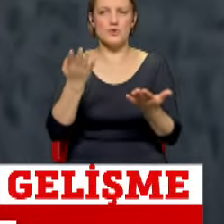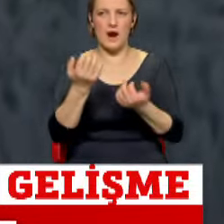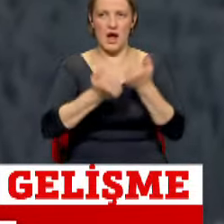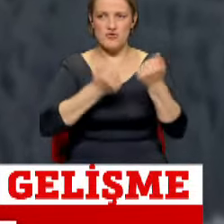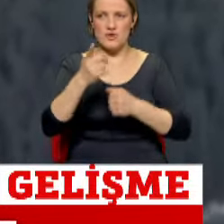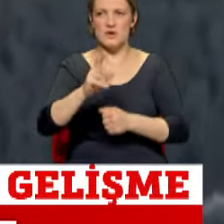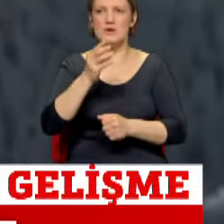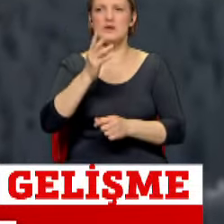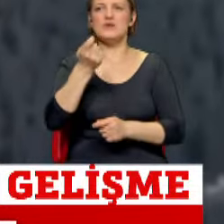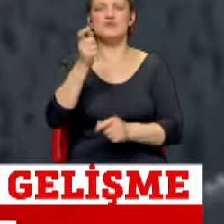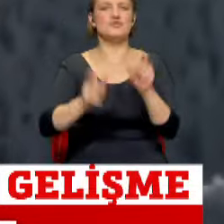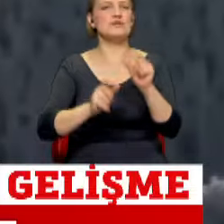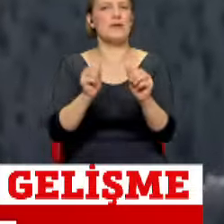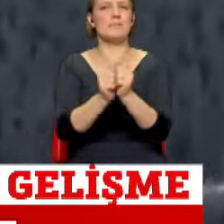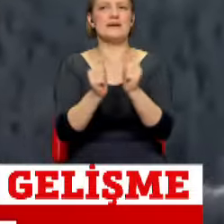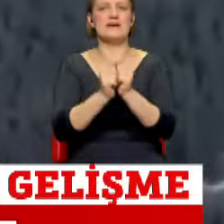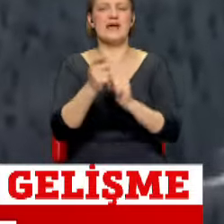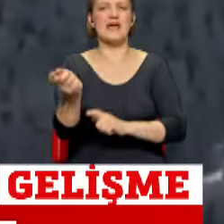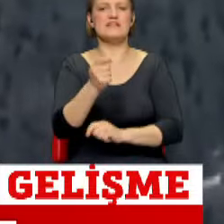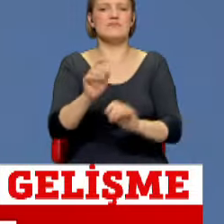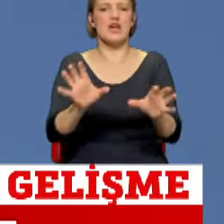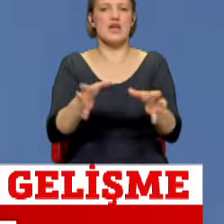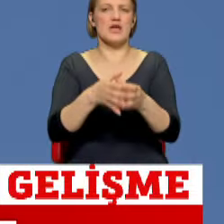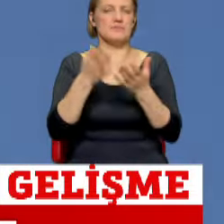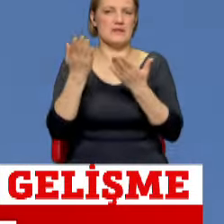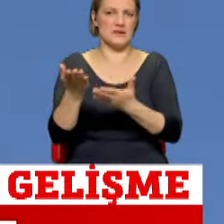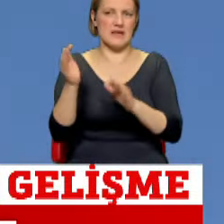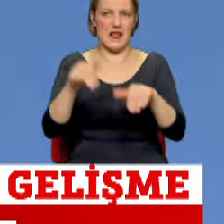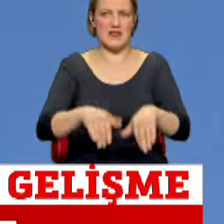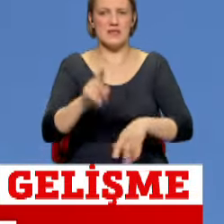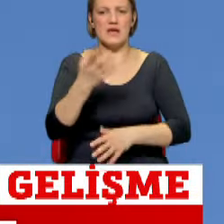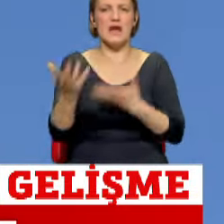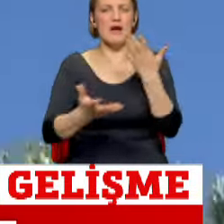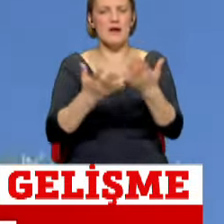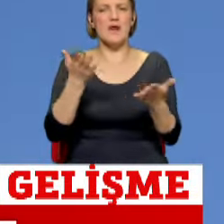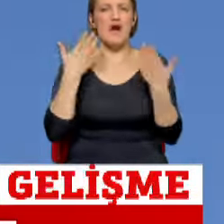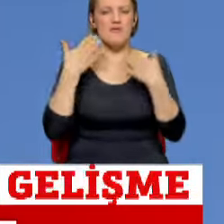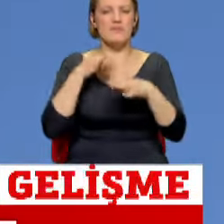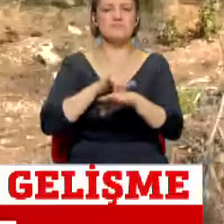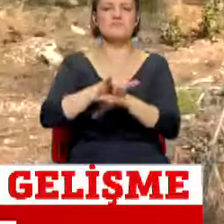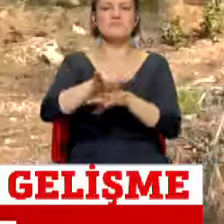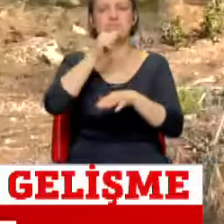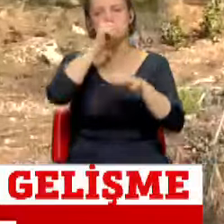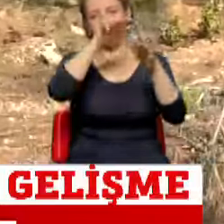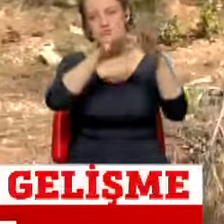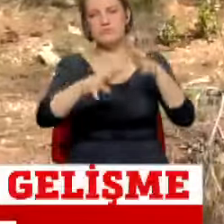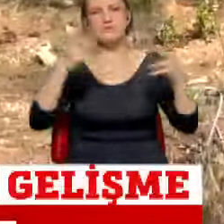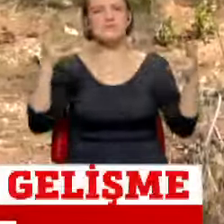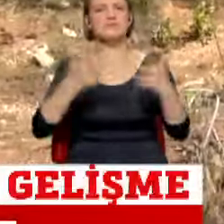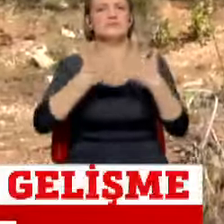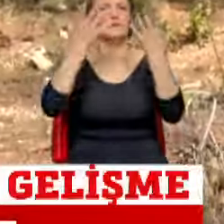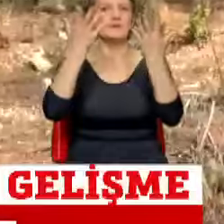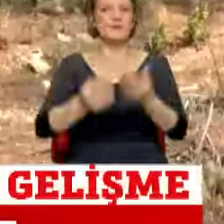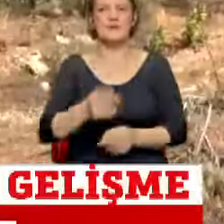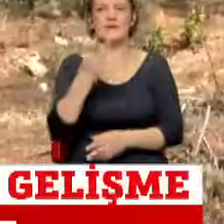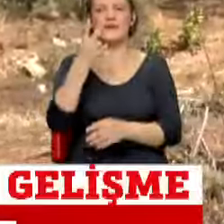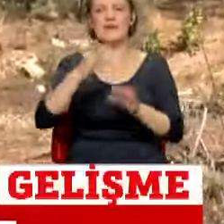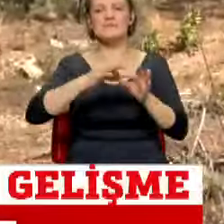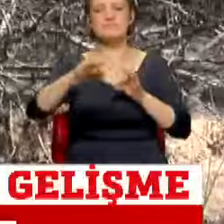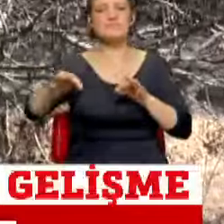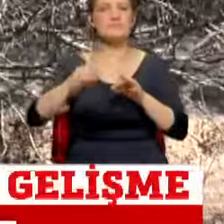çok sayıda orman işçisiyle birlikte itfaiye ekipleri müdahale etti. Yangın karadan ve havadan yapılan müdahaleyle hızlıca söndürüldü. 2